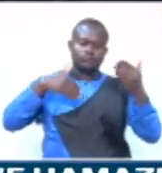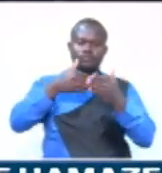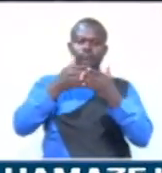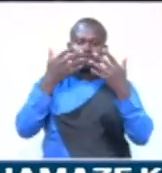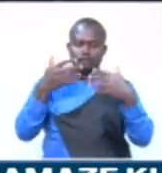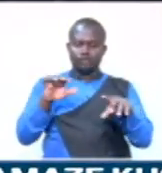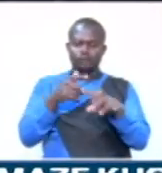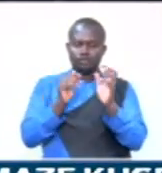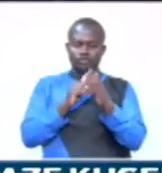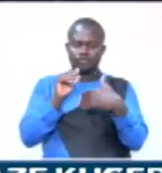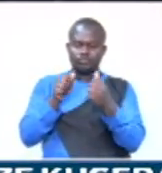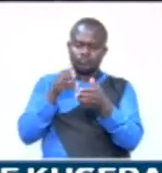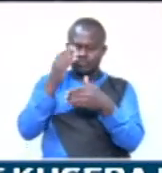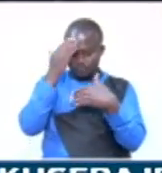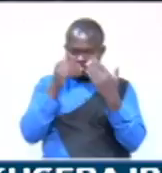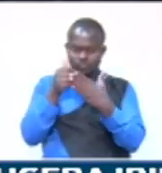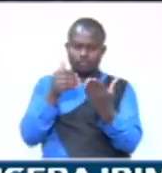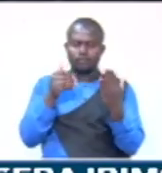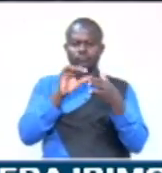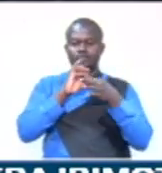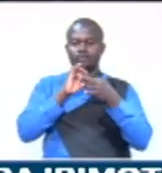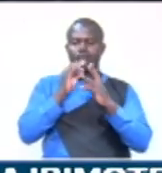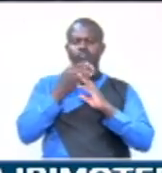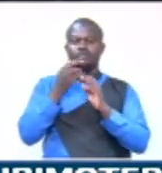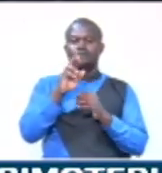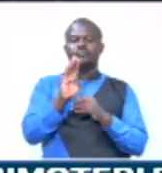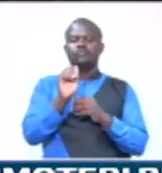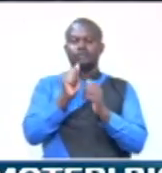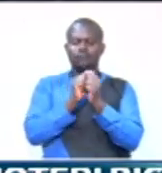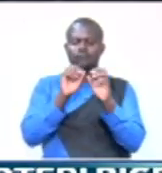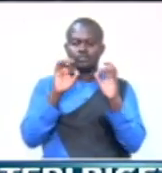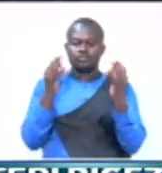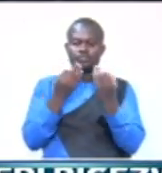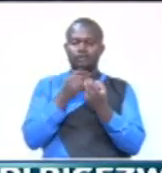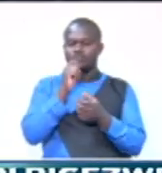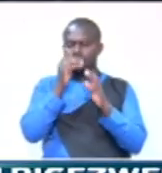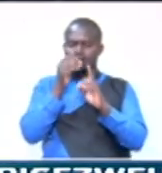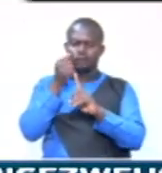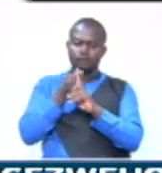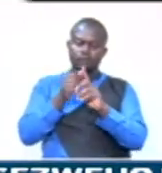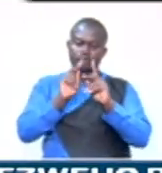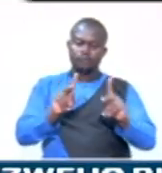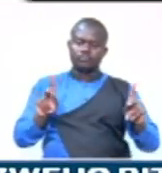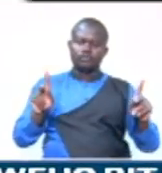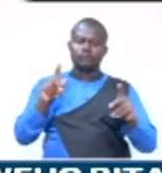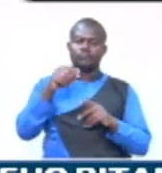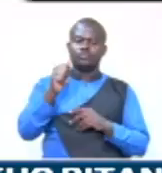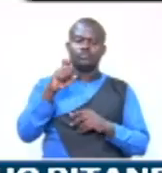hano turukurikirana kubera ubufatanye buri hagati ya RBN n'umuryango w'abanyamakuru baharanira amahoro umuryango witwa Pax